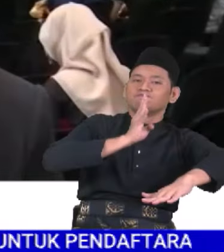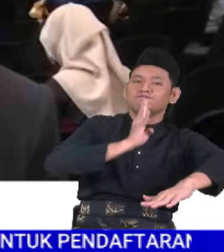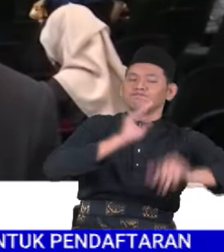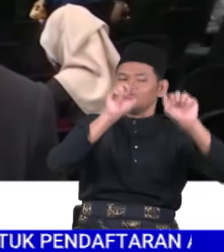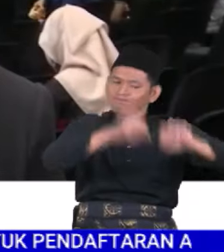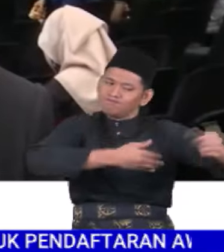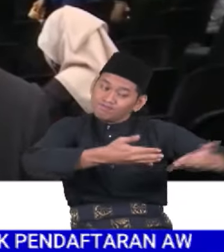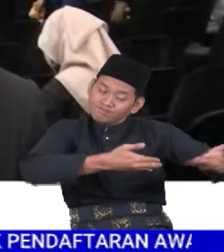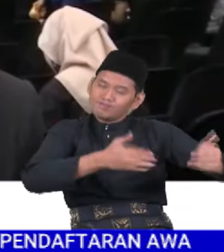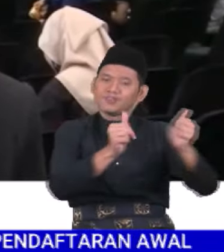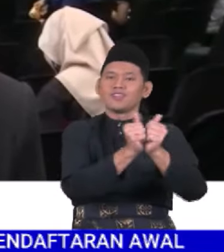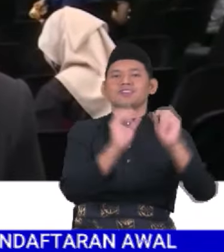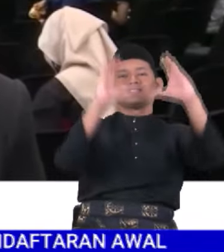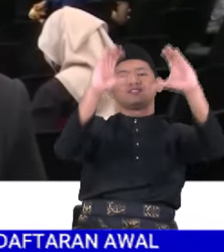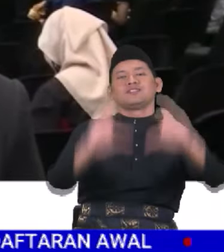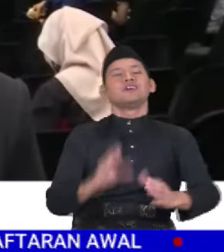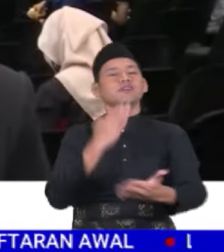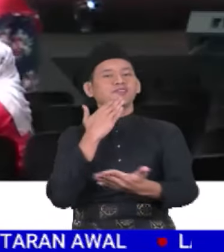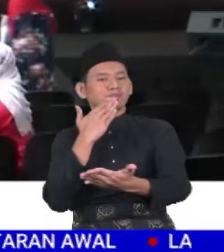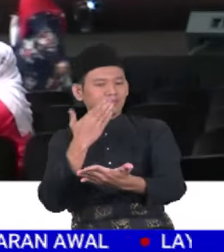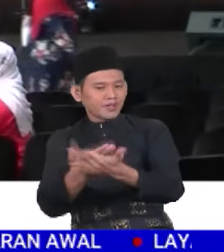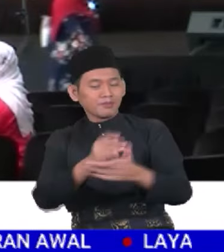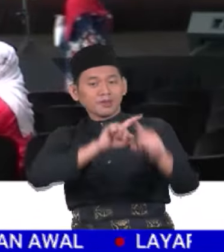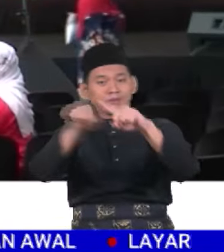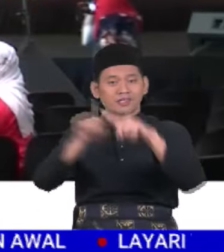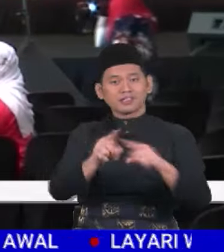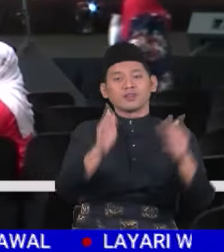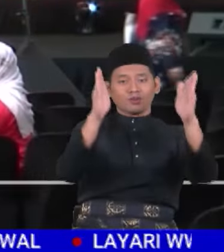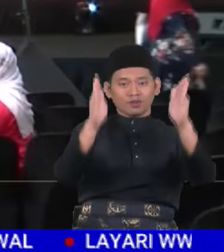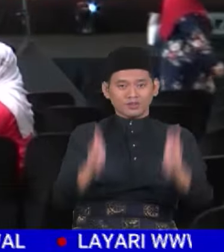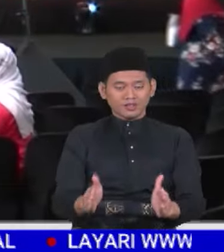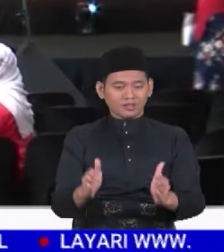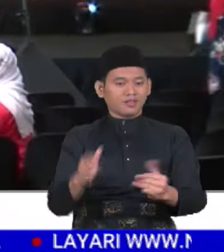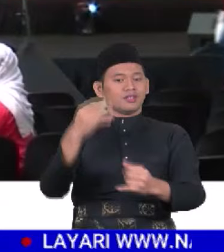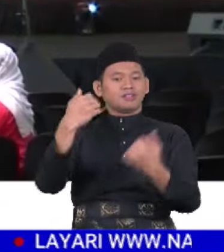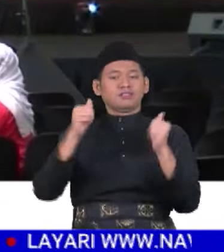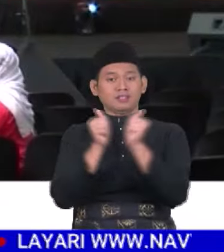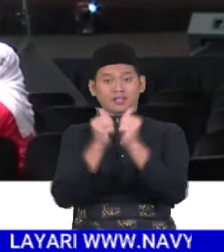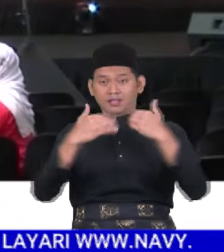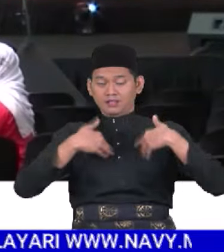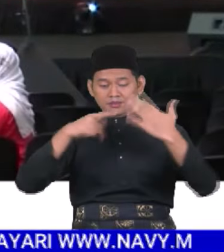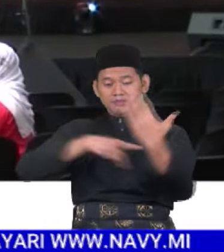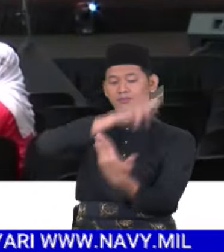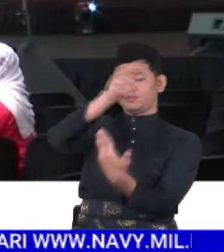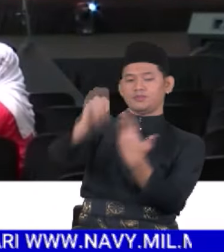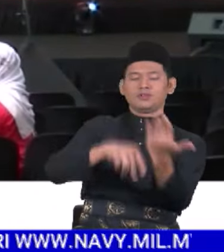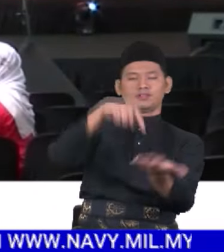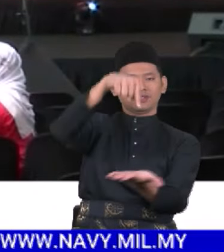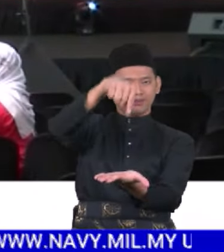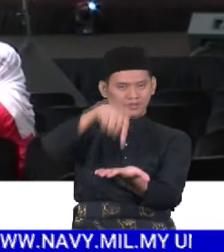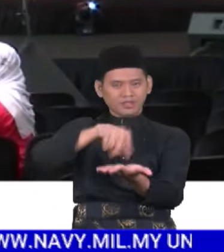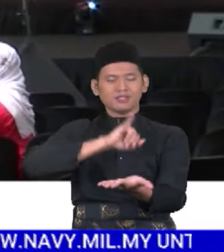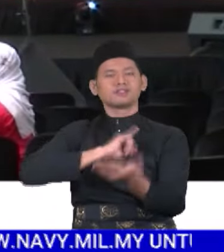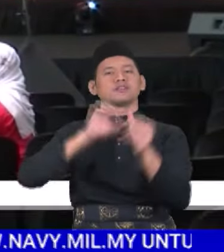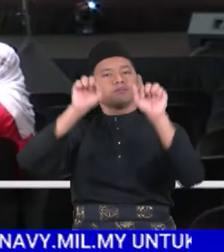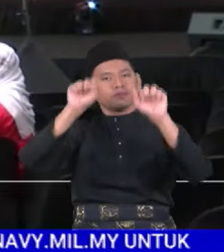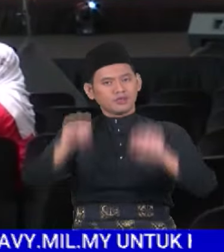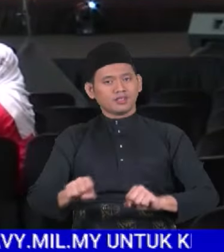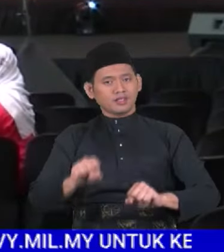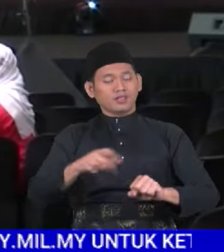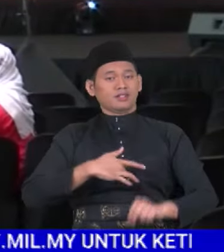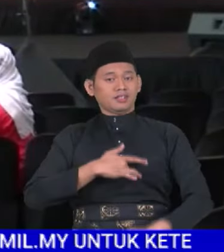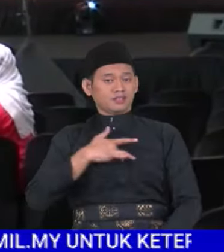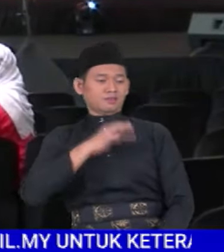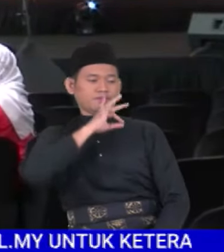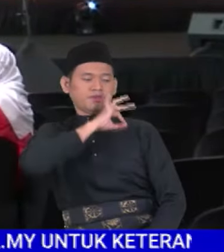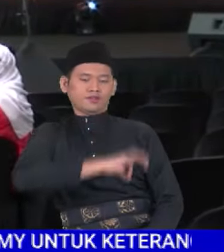youngsters semua, all kind of background. So alhamdulillah dengan adanya program saya digital ni, saya dapat merasa join program di salah satunya lah,